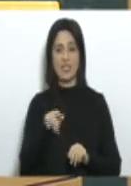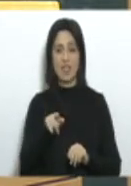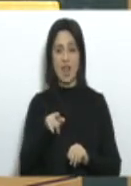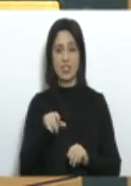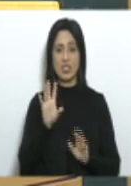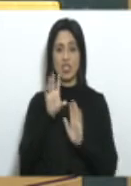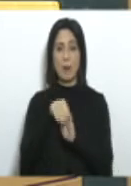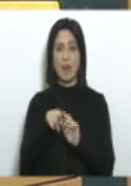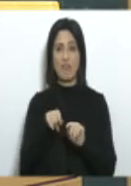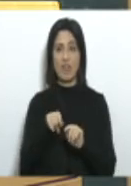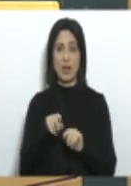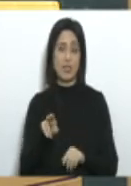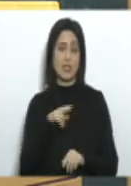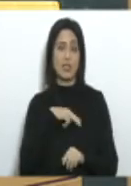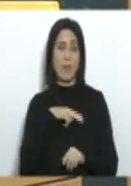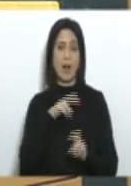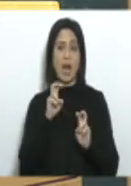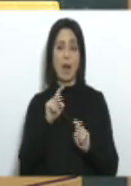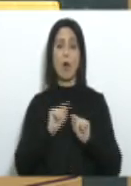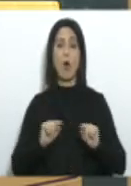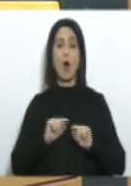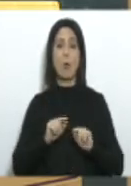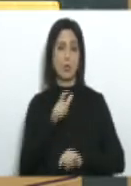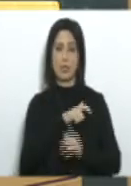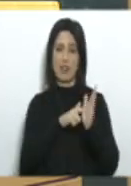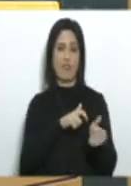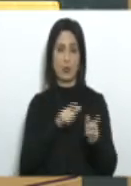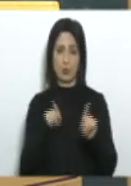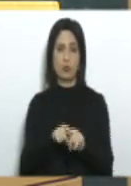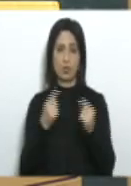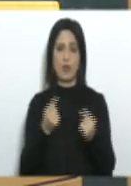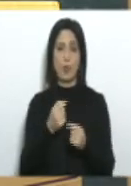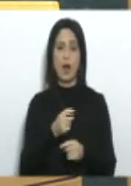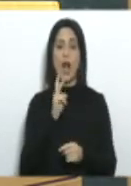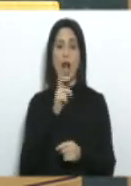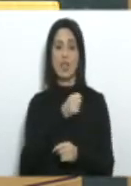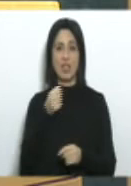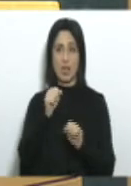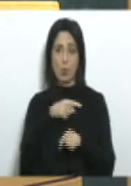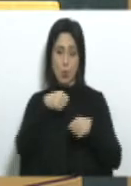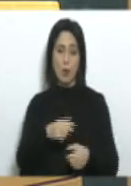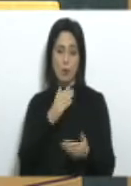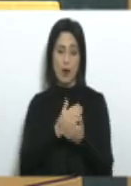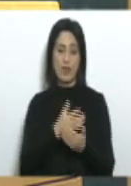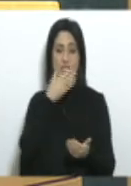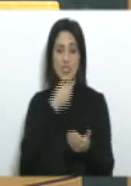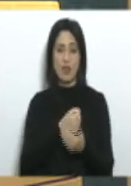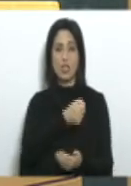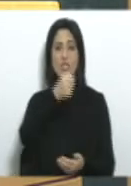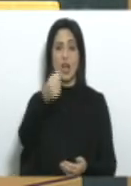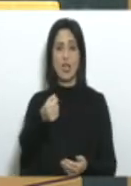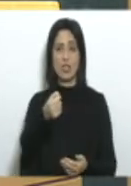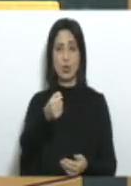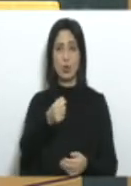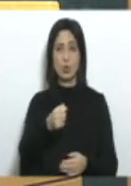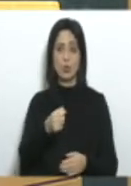არა ფრაქციაში შემავალი საპარლამენტო ოპოზიციის წევრებსაც და მათ ექნებათ უფლება, რომ წარადგინონ